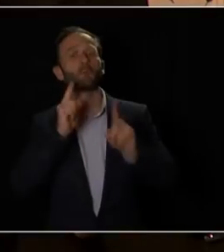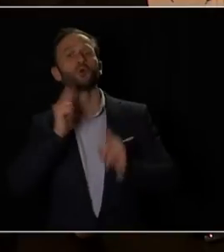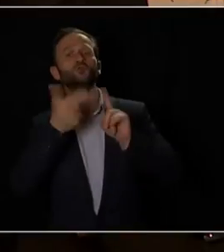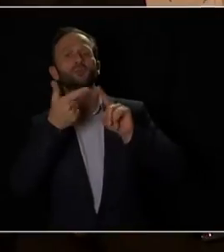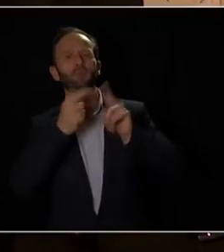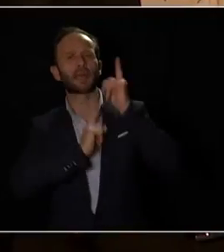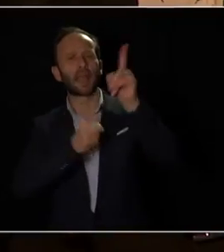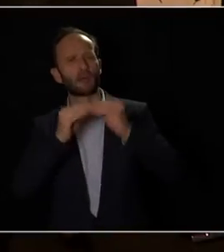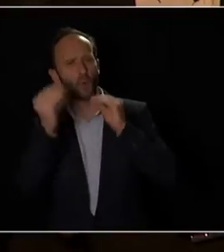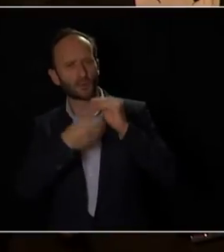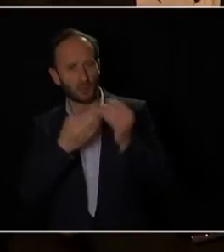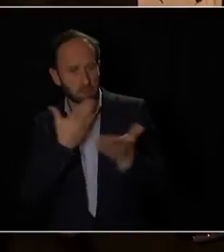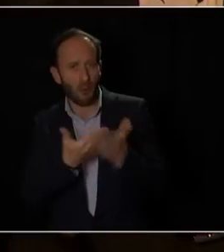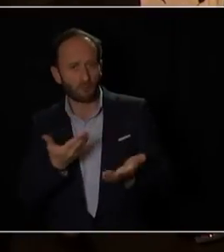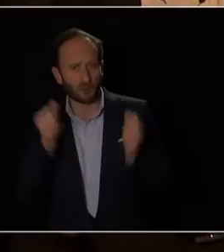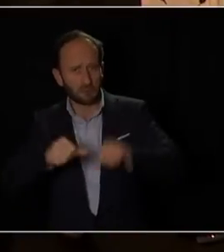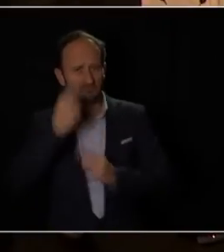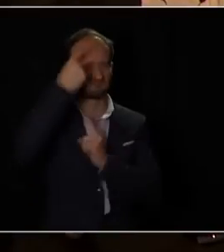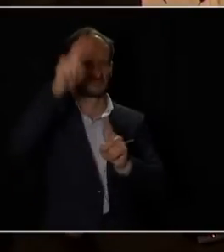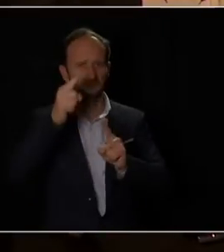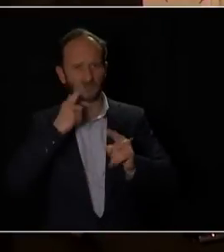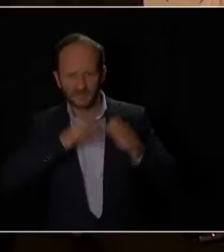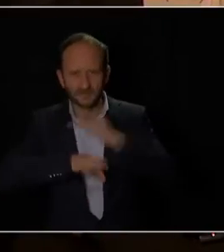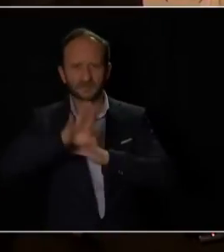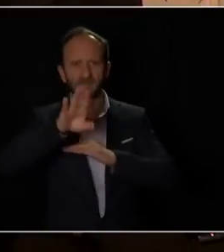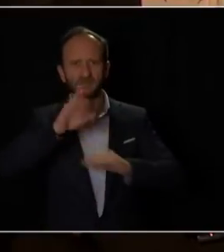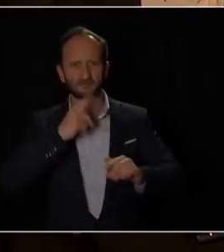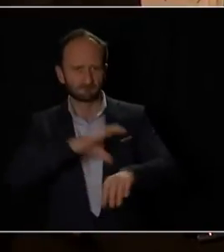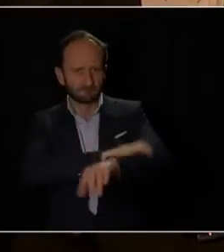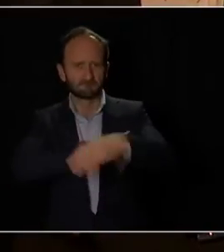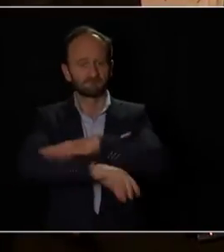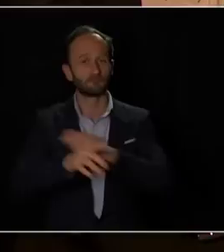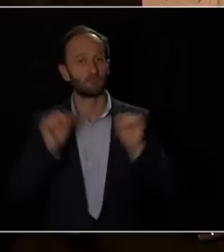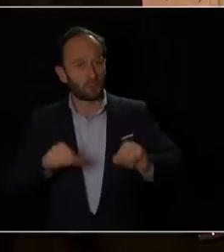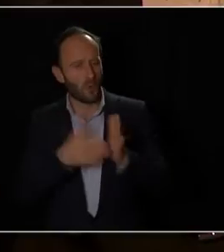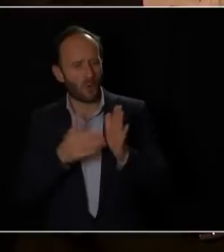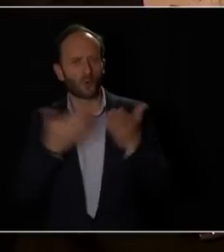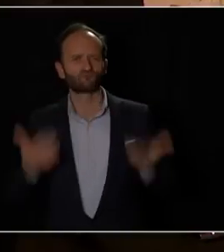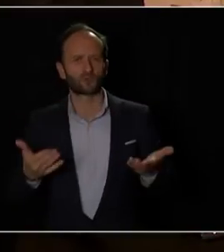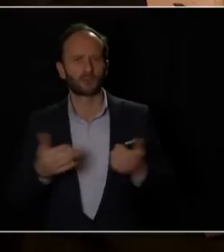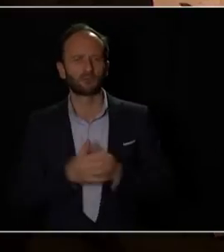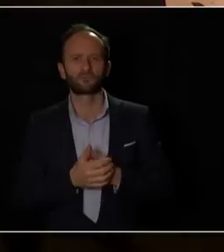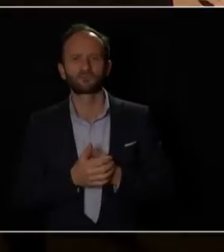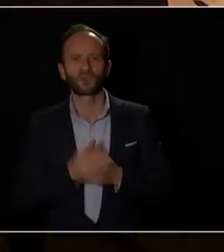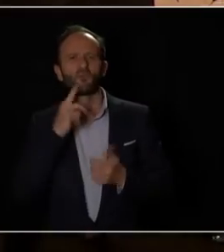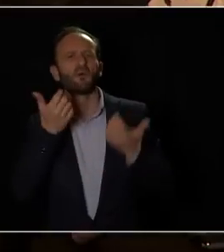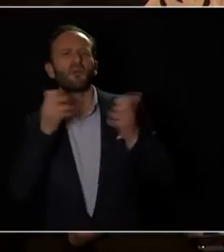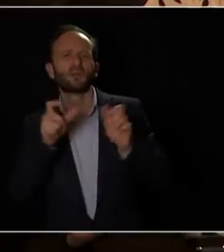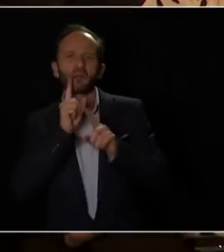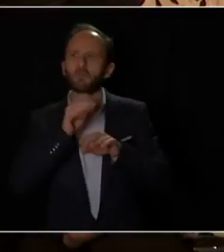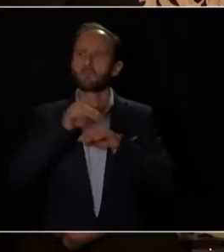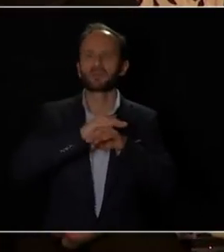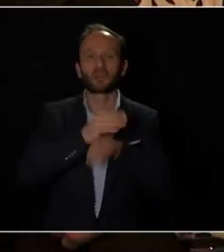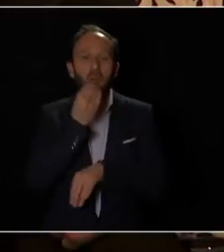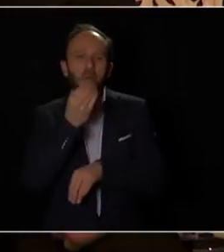de reconstruire le pays, de le redresser, doit l'être encore aujourd'hui. Ne tombons donc pas dans ce politiquement correct